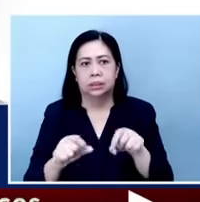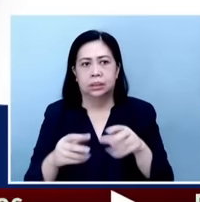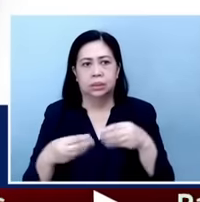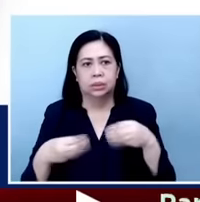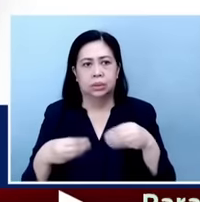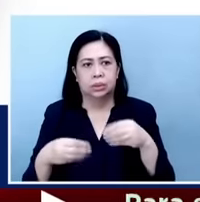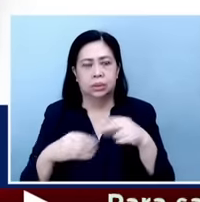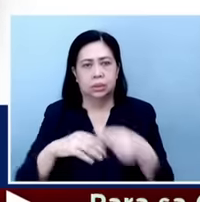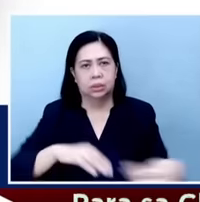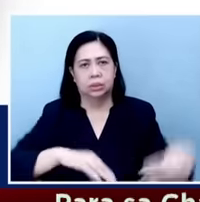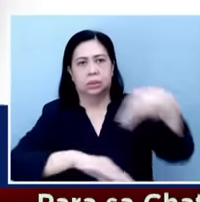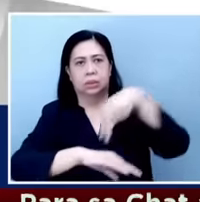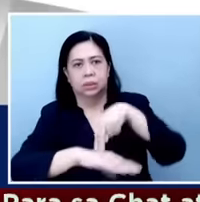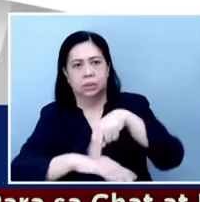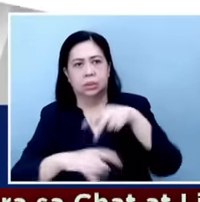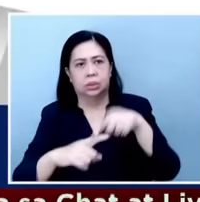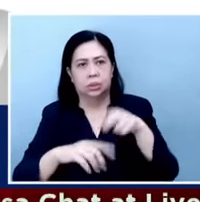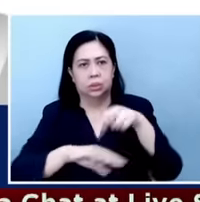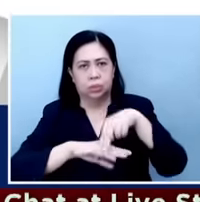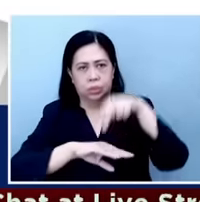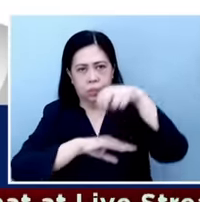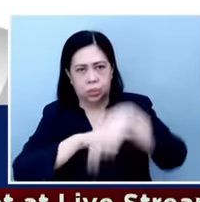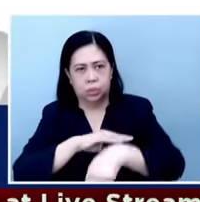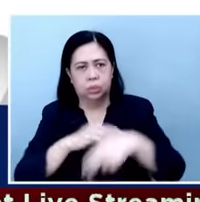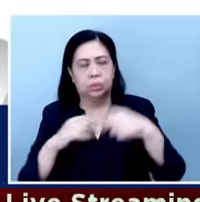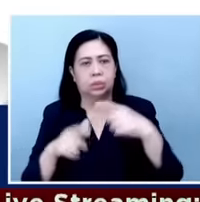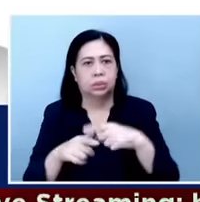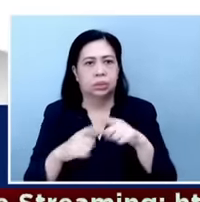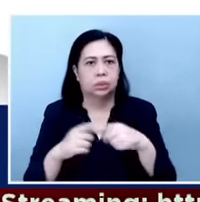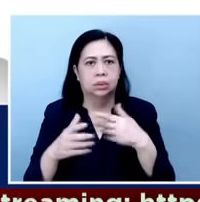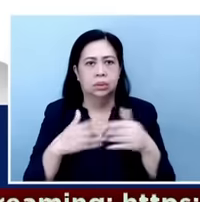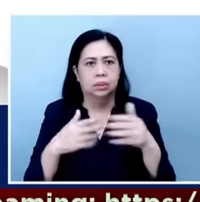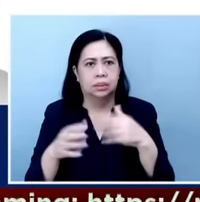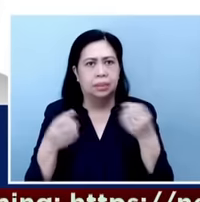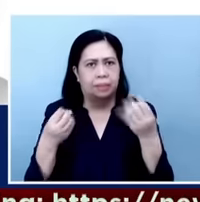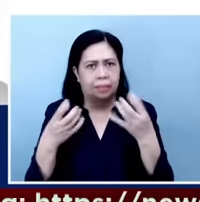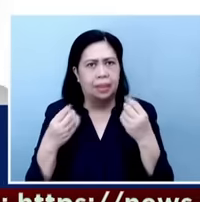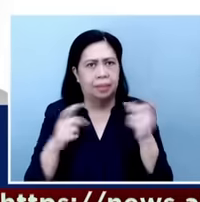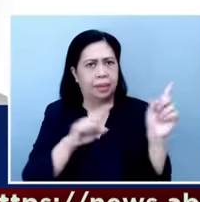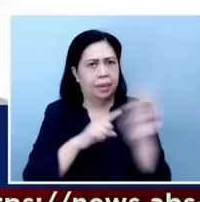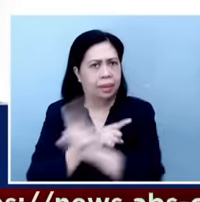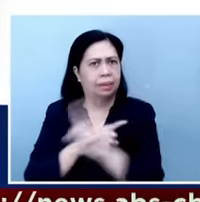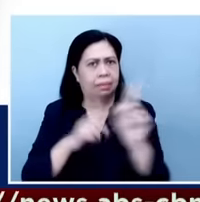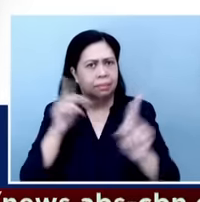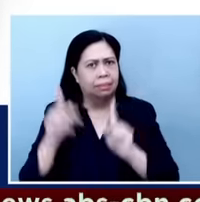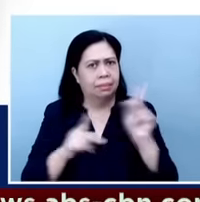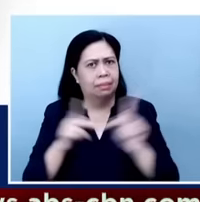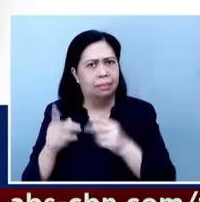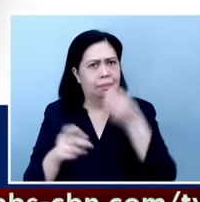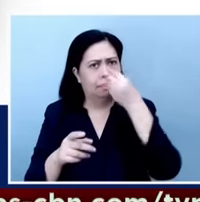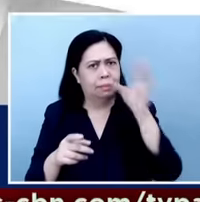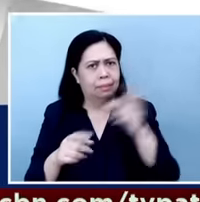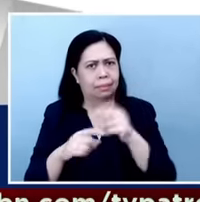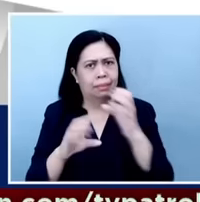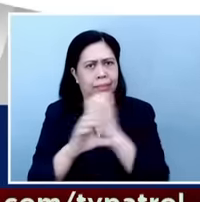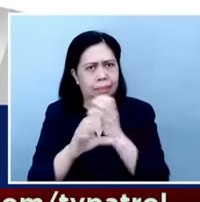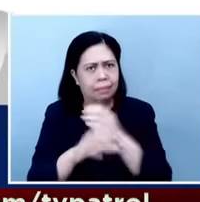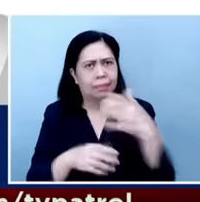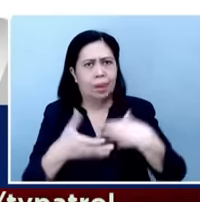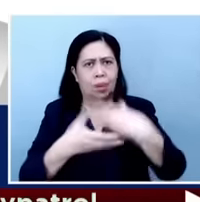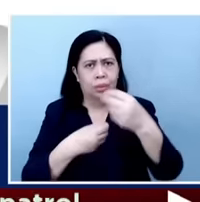sa counter para siya'y makapasok. Ito'y kahit pa marami nang dumaraang tao at sasakyan sa